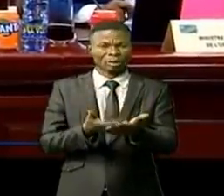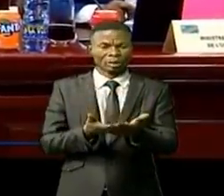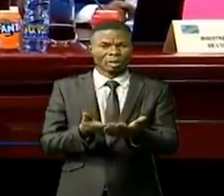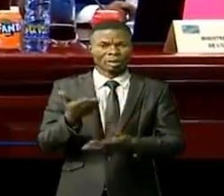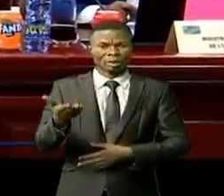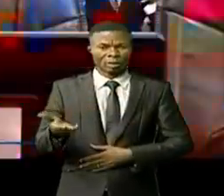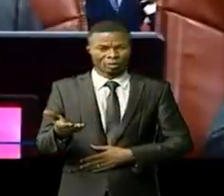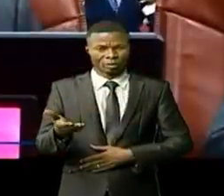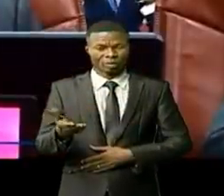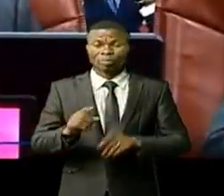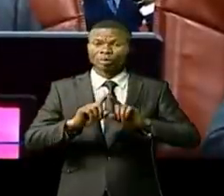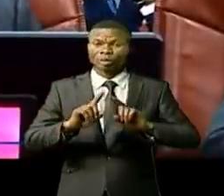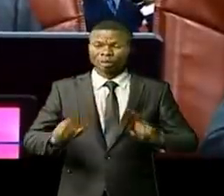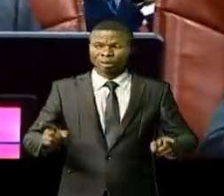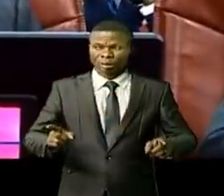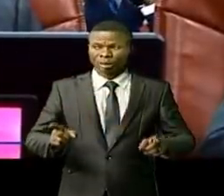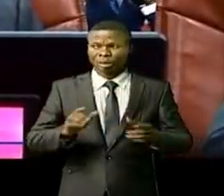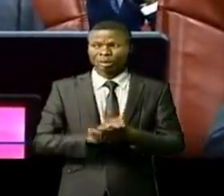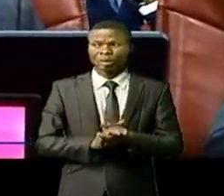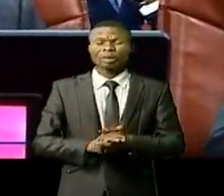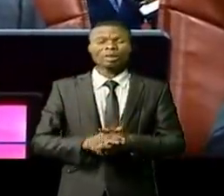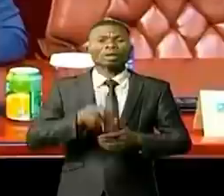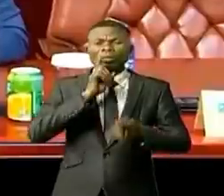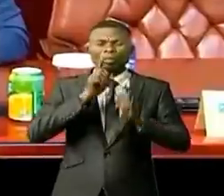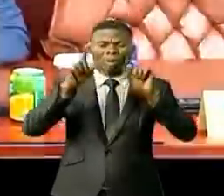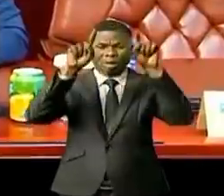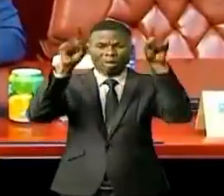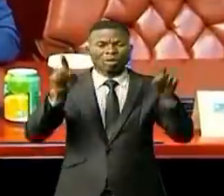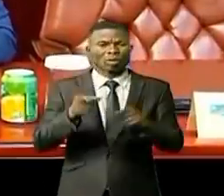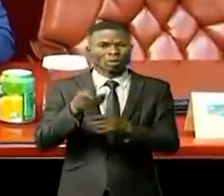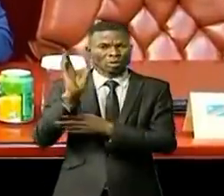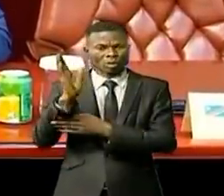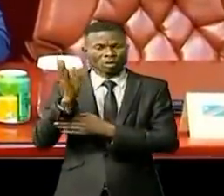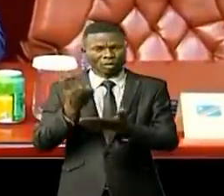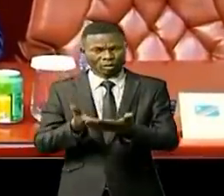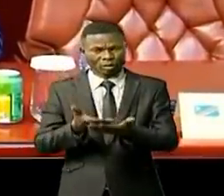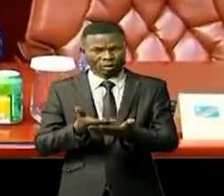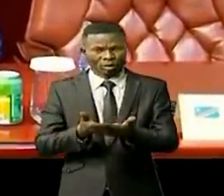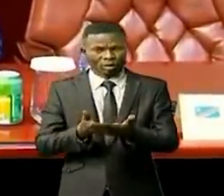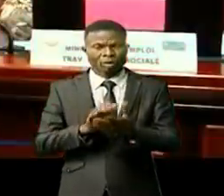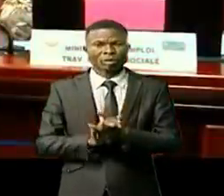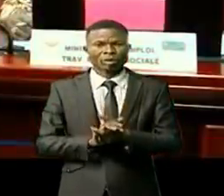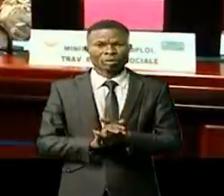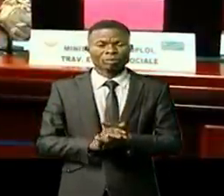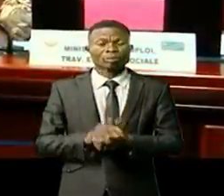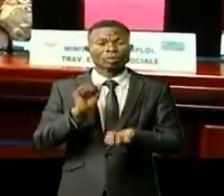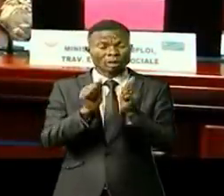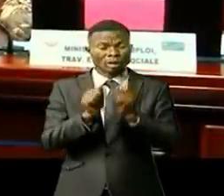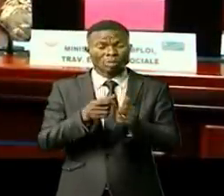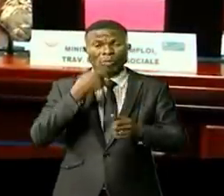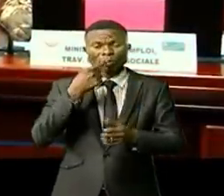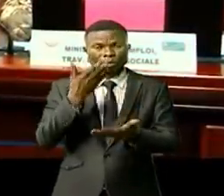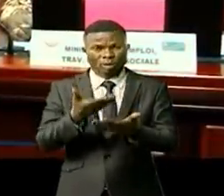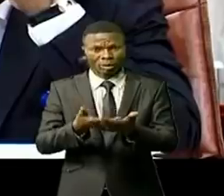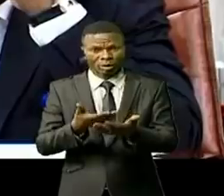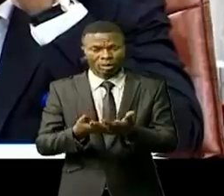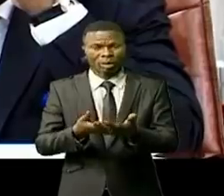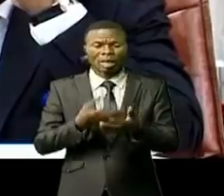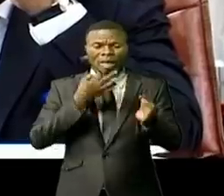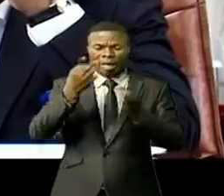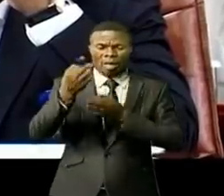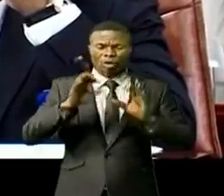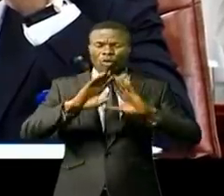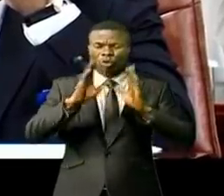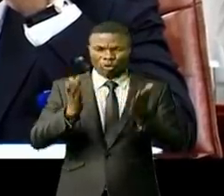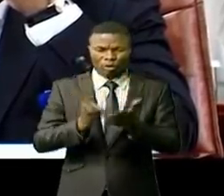Conseil, mais il n'est fait l'ombre d'aucun doute que son cas a été évoqué. Le compte-rendu détaillé sera